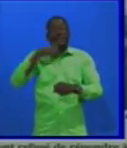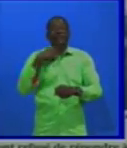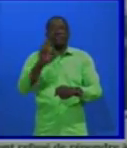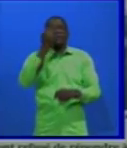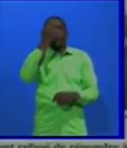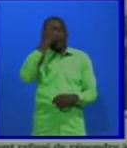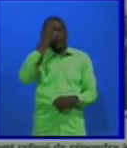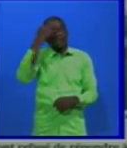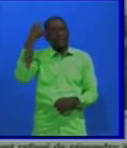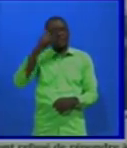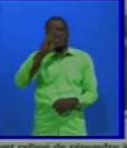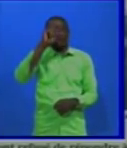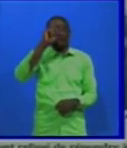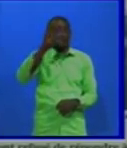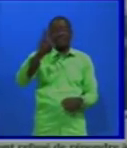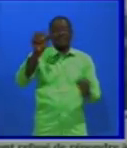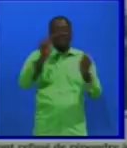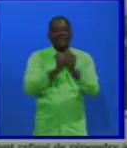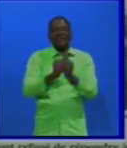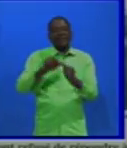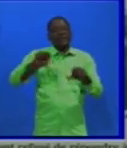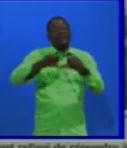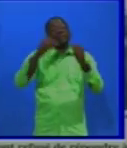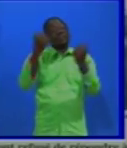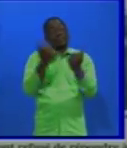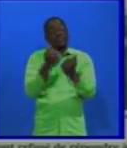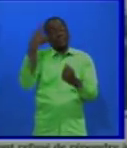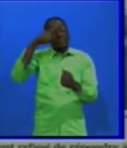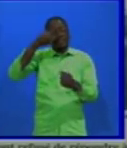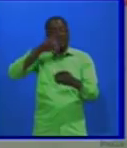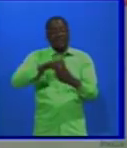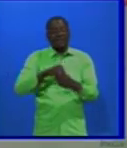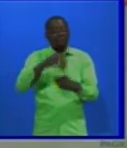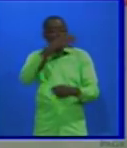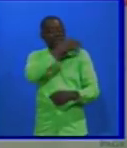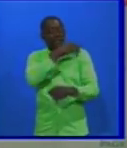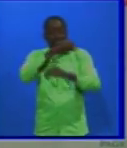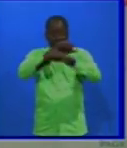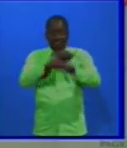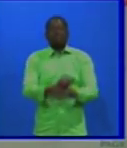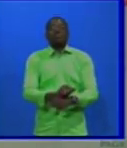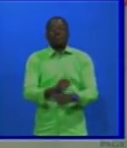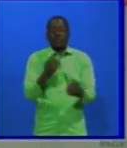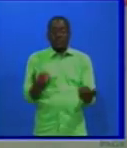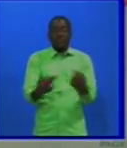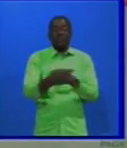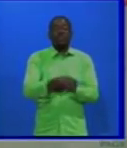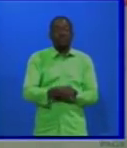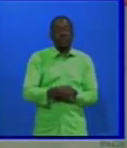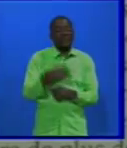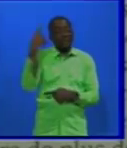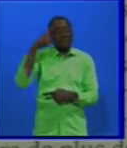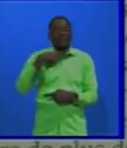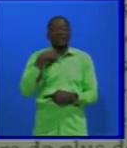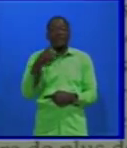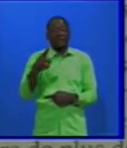d'être en intelligence avec les sociétés immobilières et les chefs traditionnels. Aujourd'hui, au Faso adresse une fière